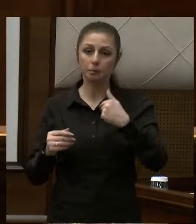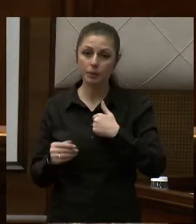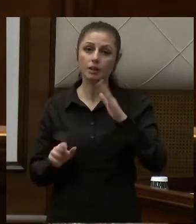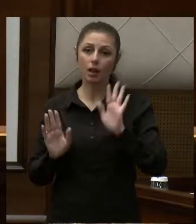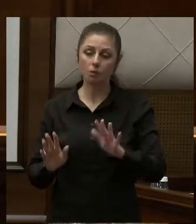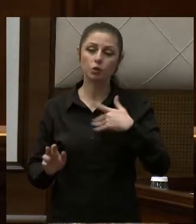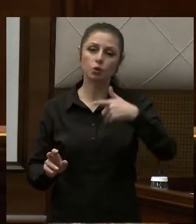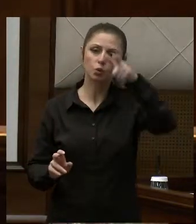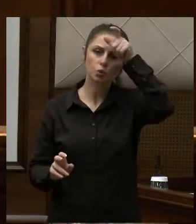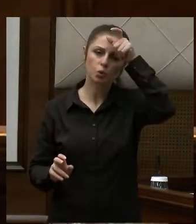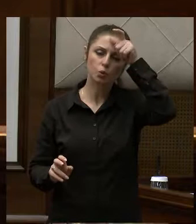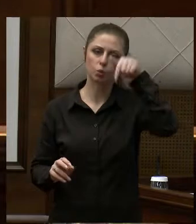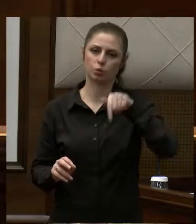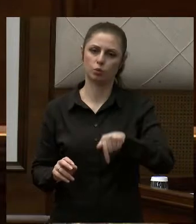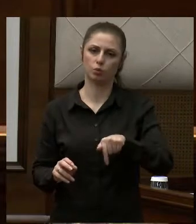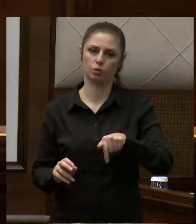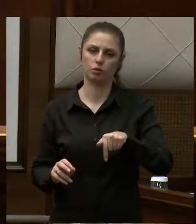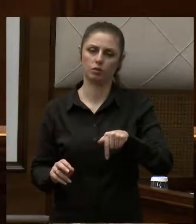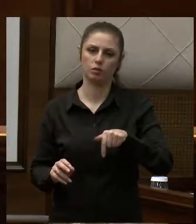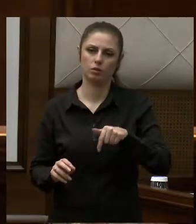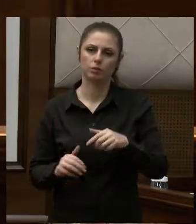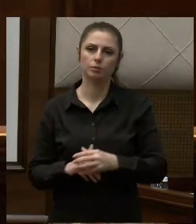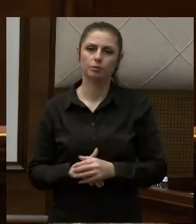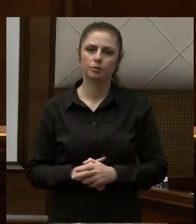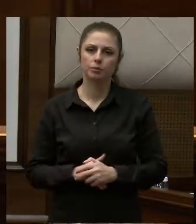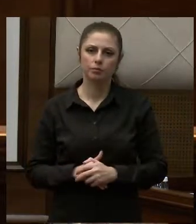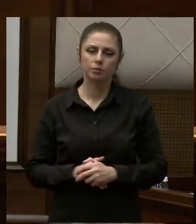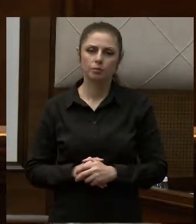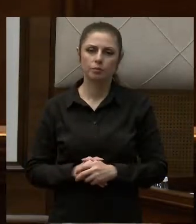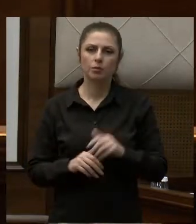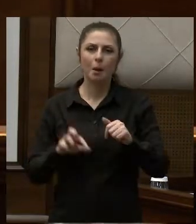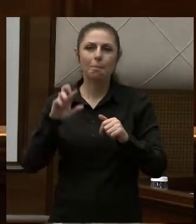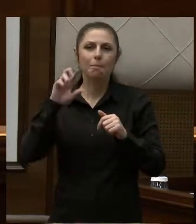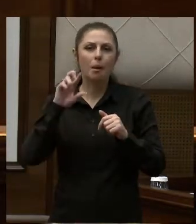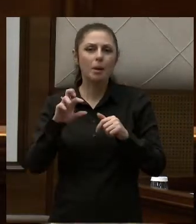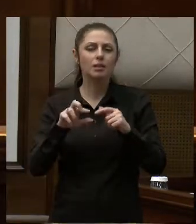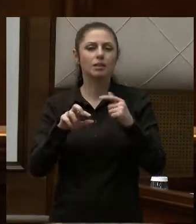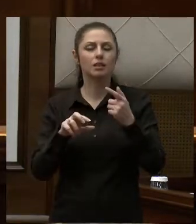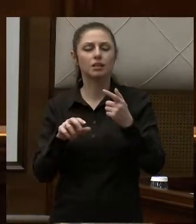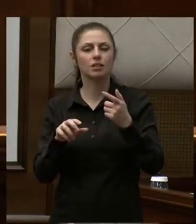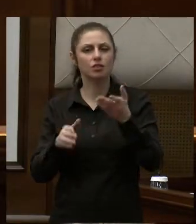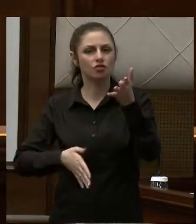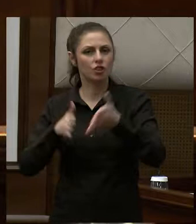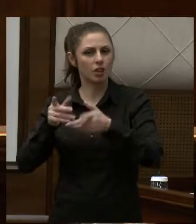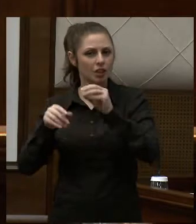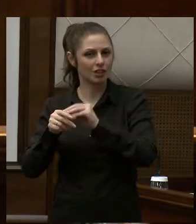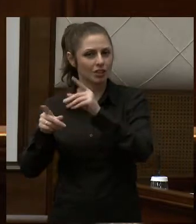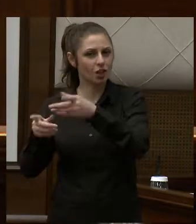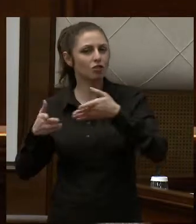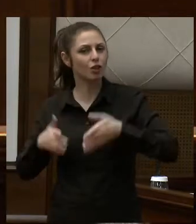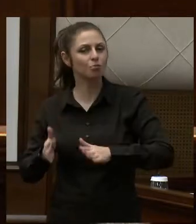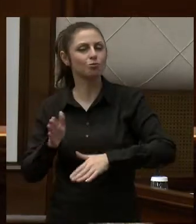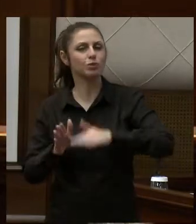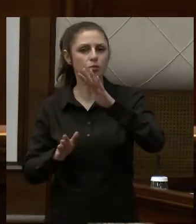vardır. Müslümanımız, Müslümanız. Hassasiyetlerimiz vardır. Papatya Caddesi'nde doğmuş büyümüş çocuğun 25 sene